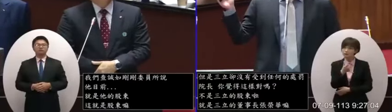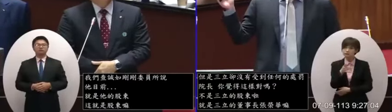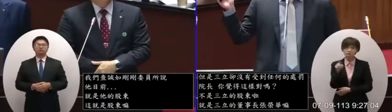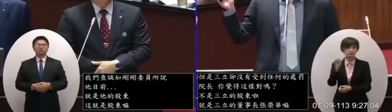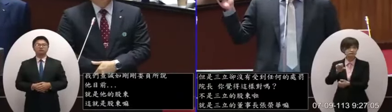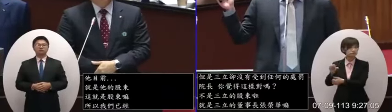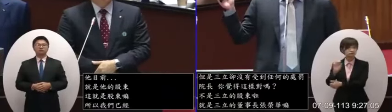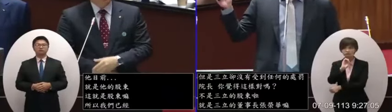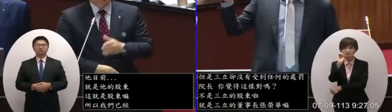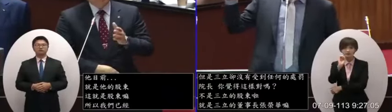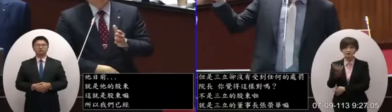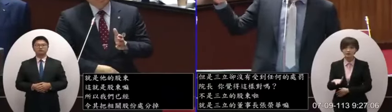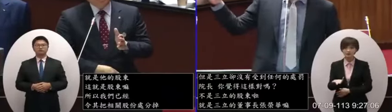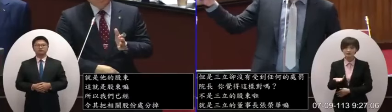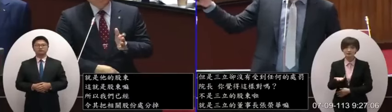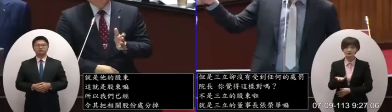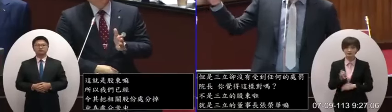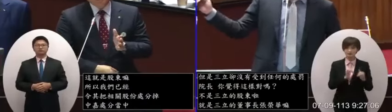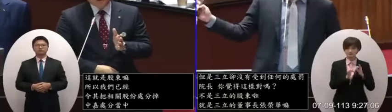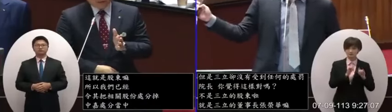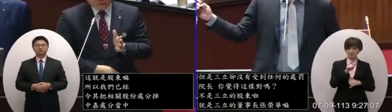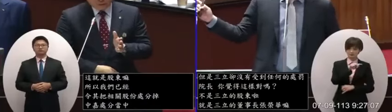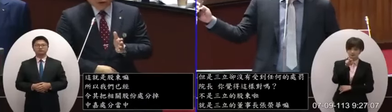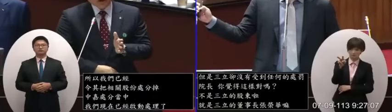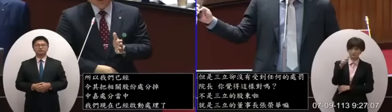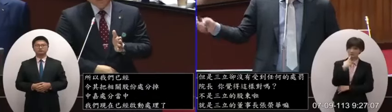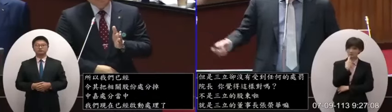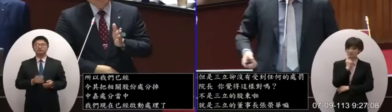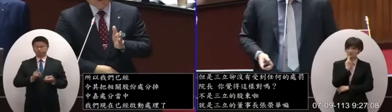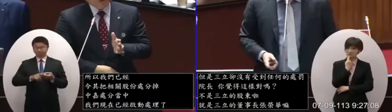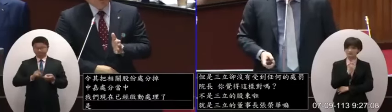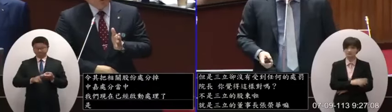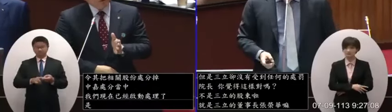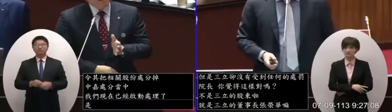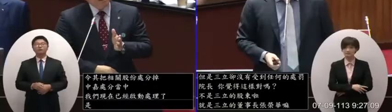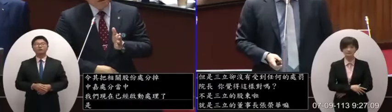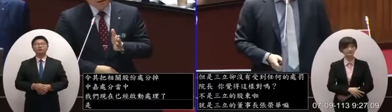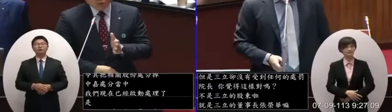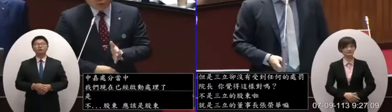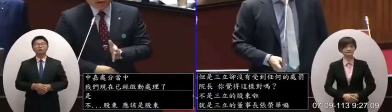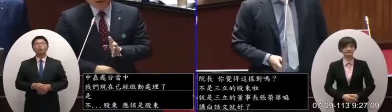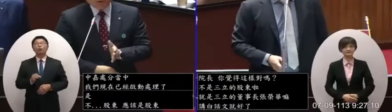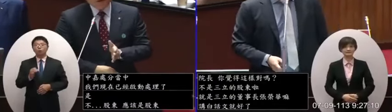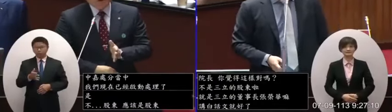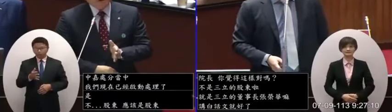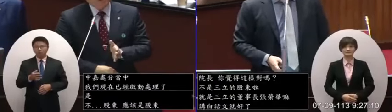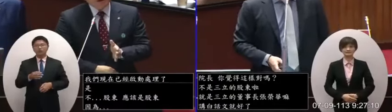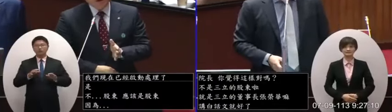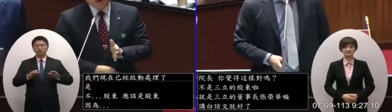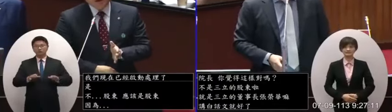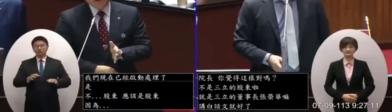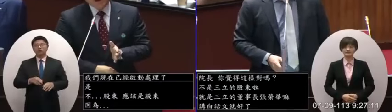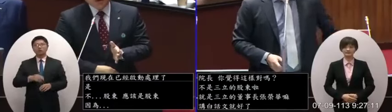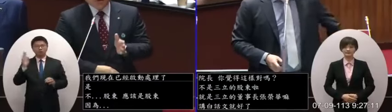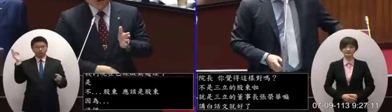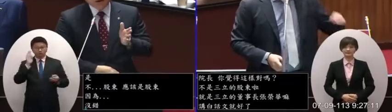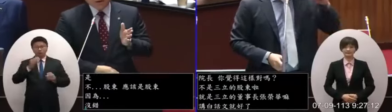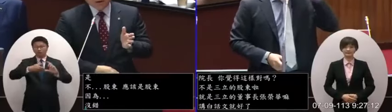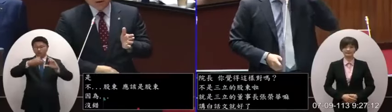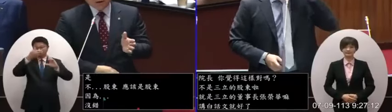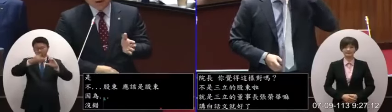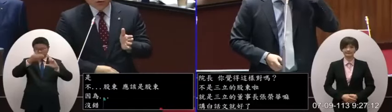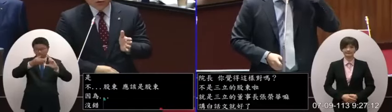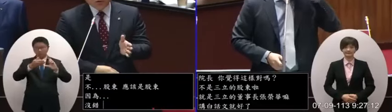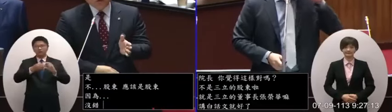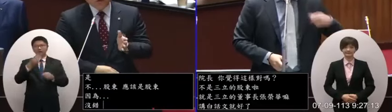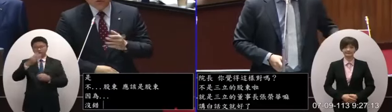得到任何处罚？这个是社会大众的疑虑嘛？ 没错，那是因为我们目前的广电三法里面来讲的话，对